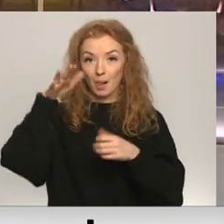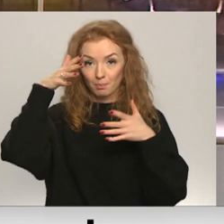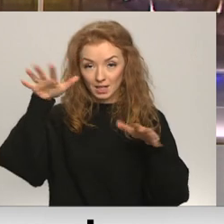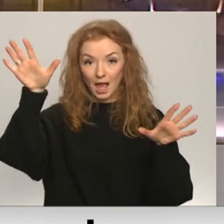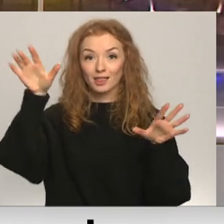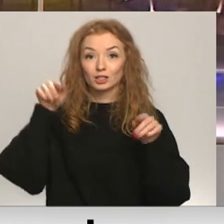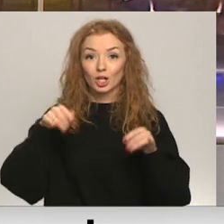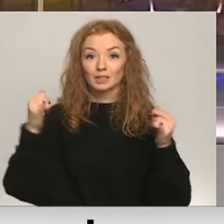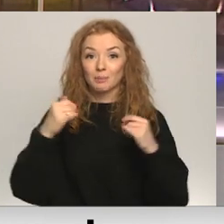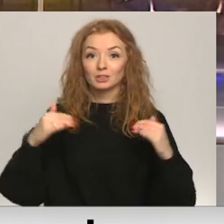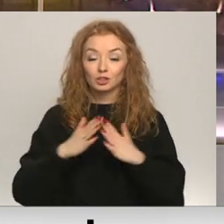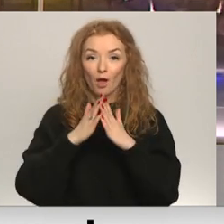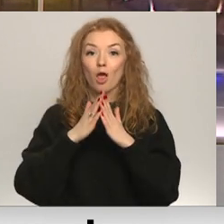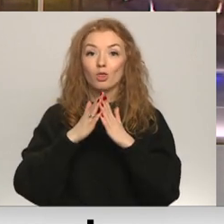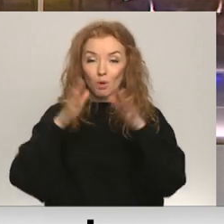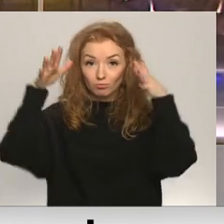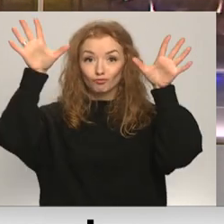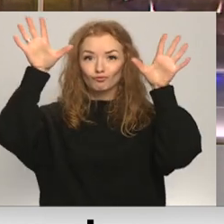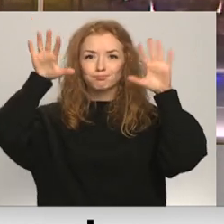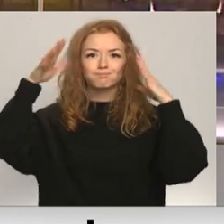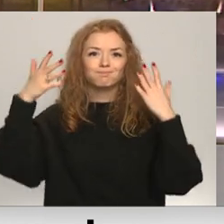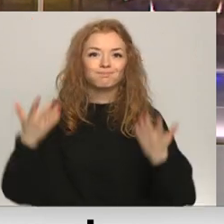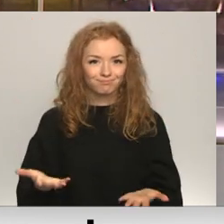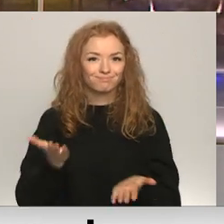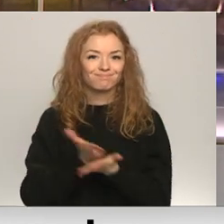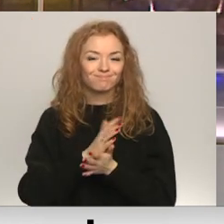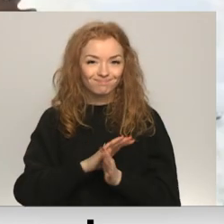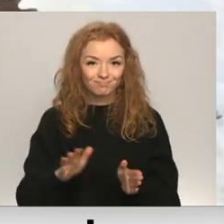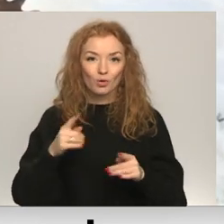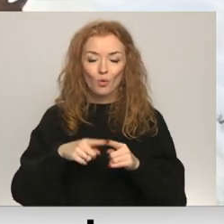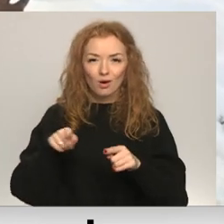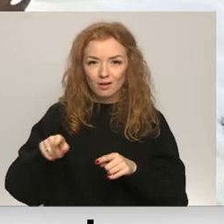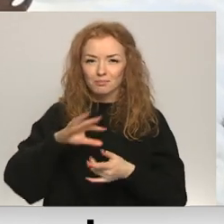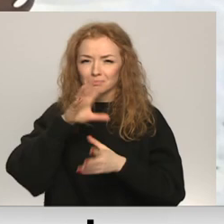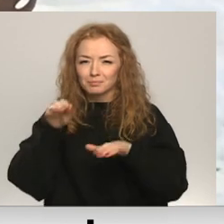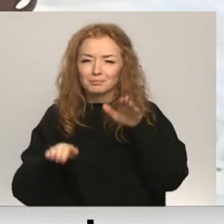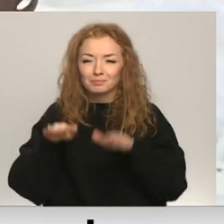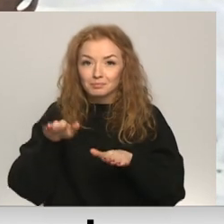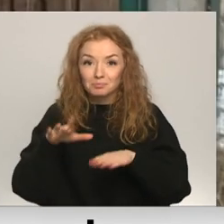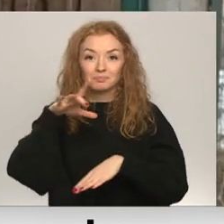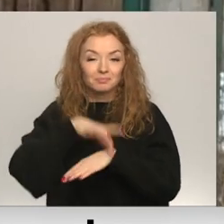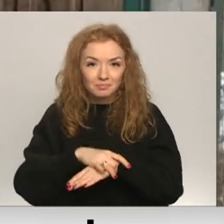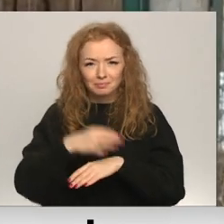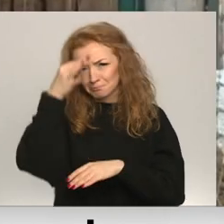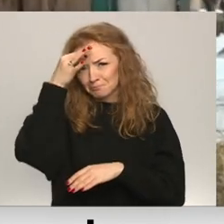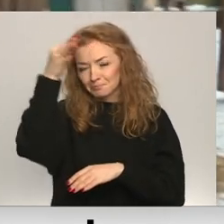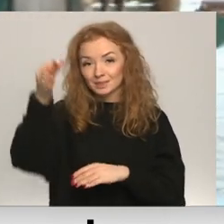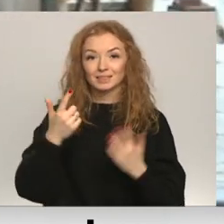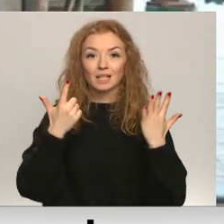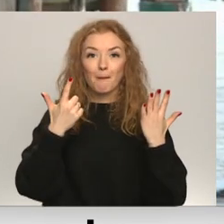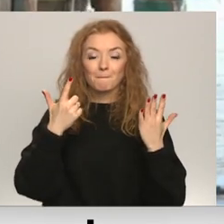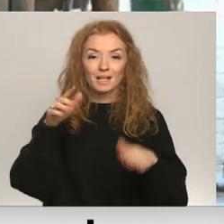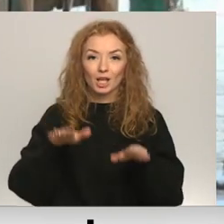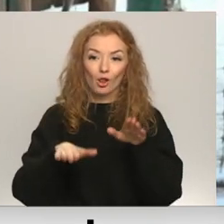šajos Ziemassvētkos šķīries no saviem varenajiem ragiem. Sverot ragus atklājies, ka tie ir precīzi 7